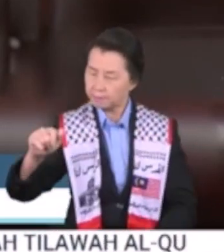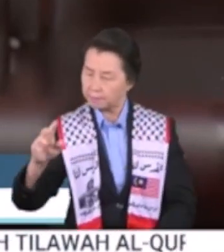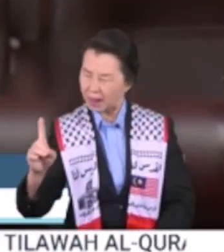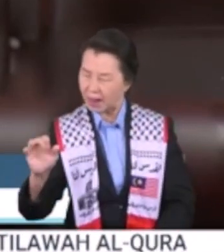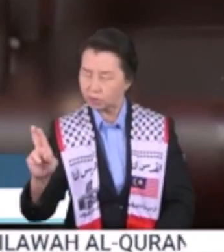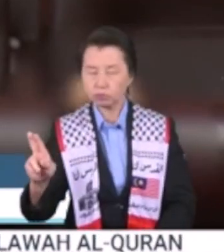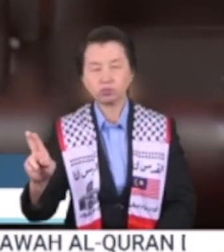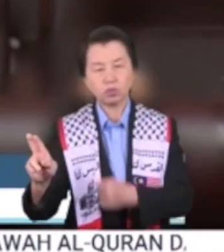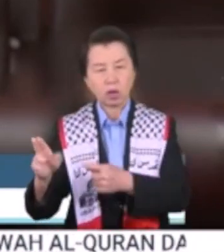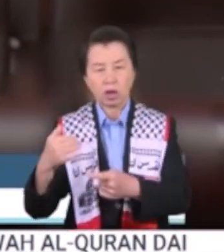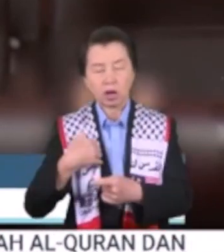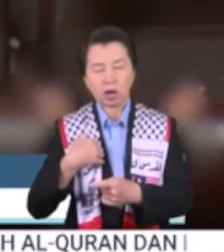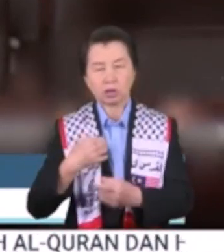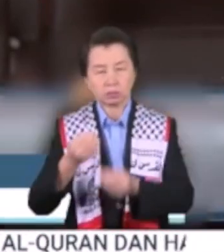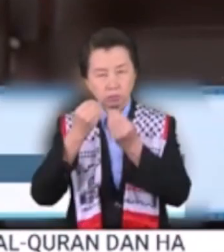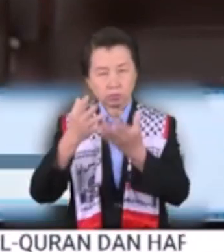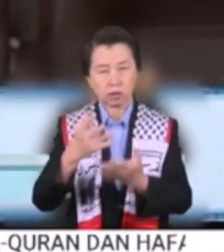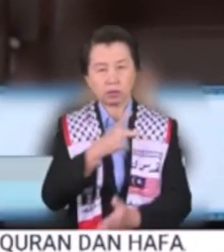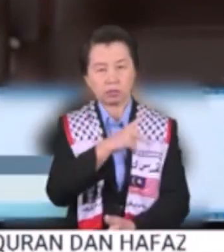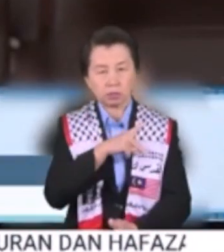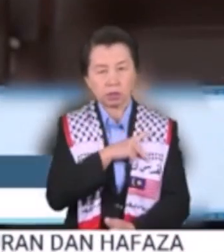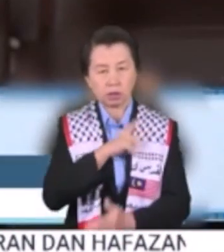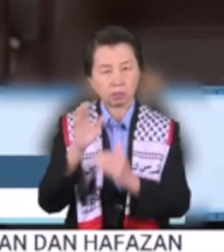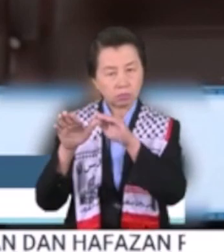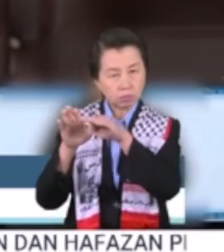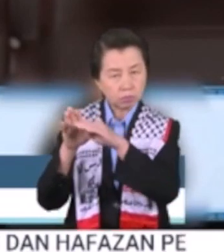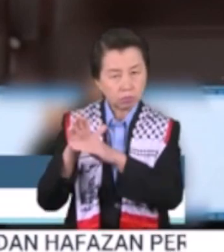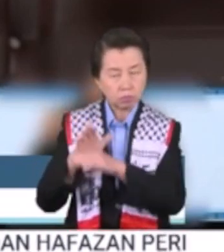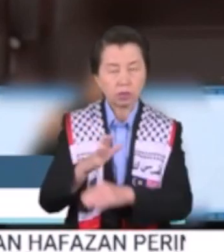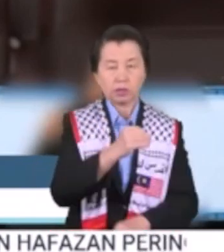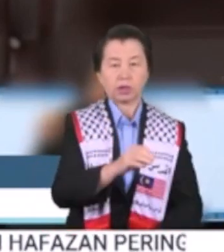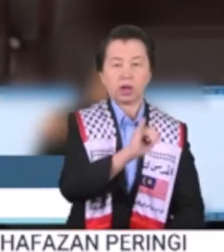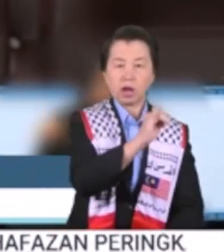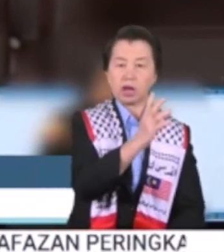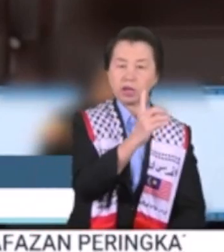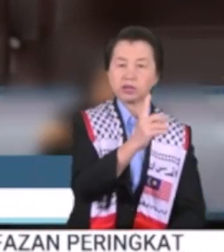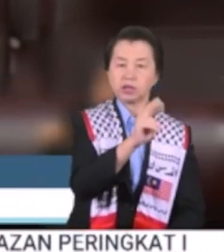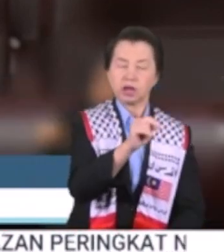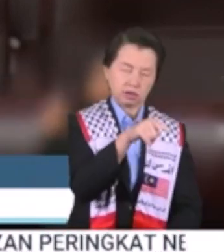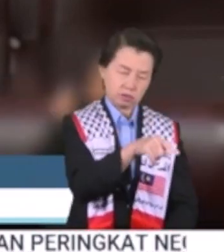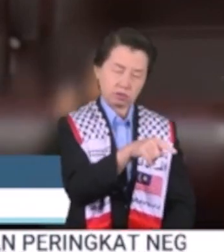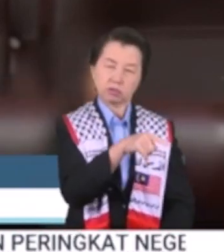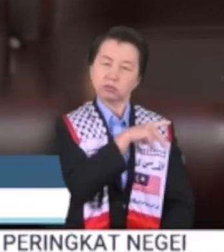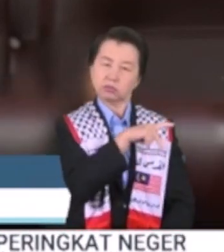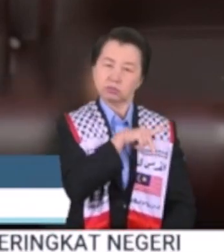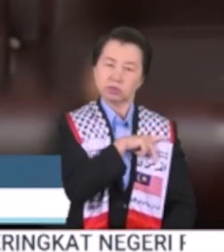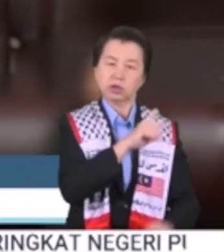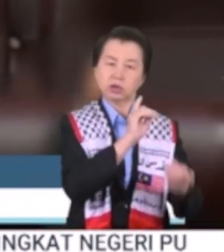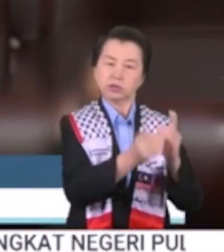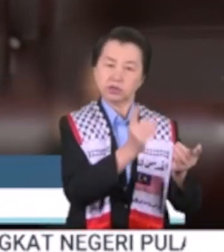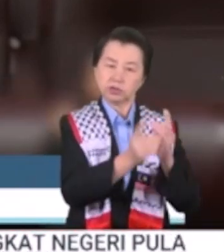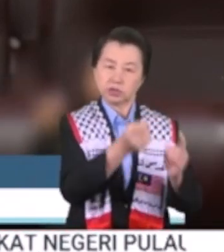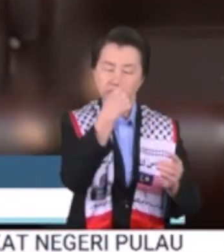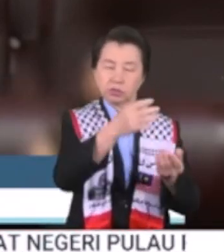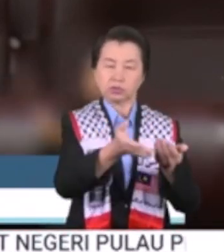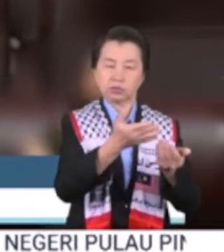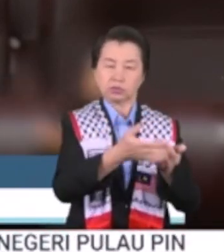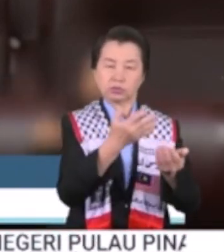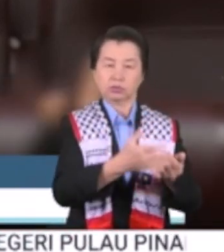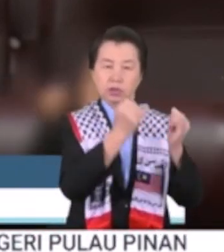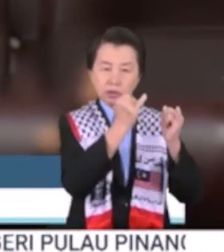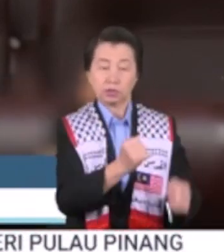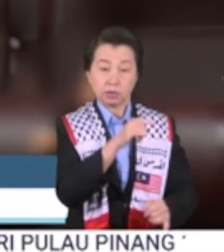mengandungi maklumat individu manakala idn adalah pengenalan diri secara digital bagi memudahkan